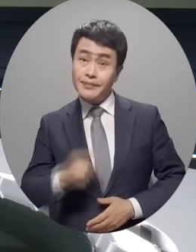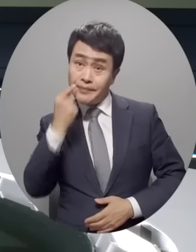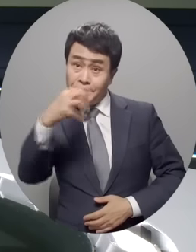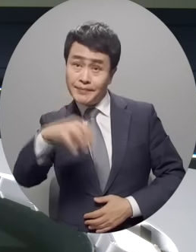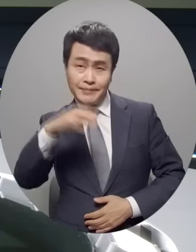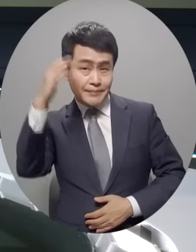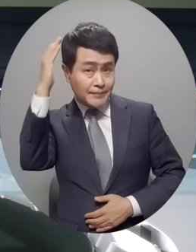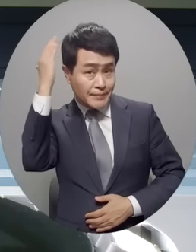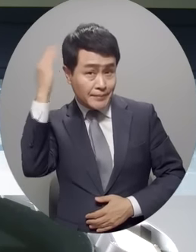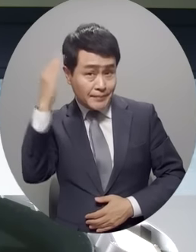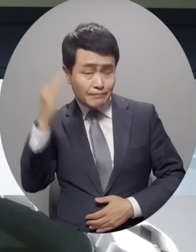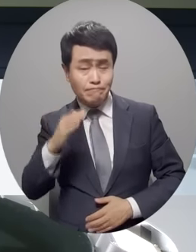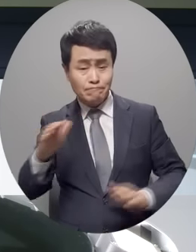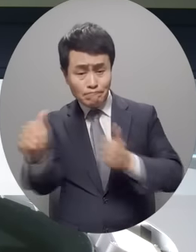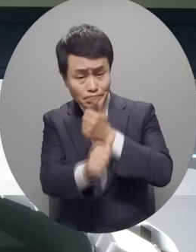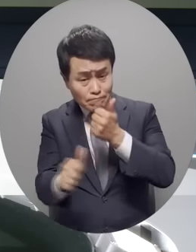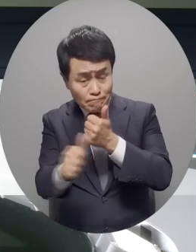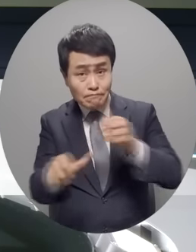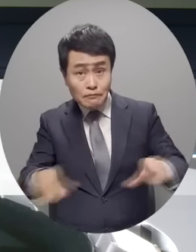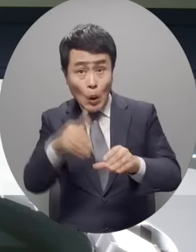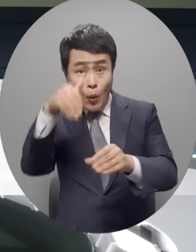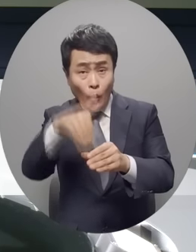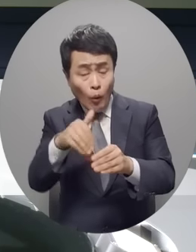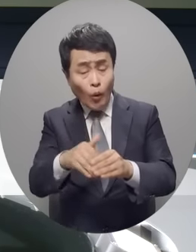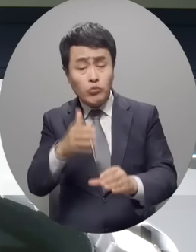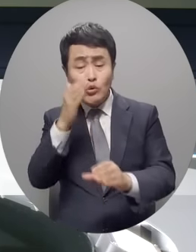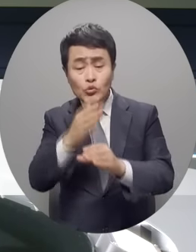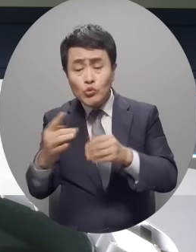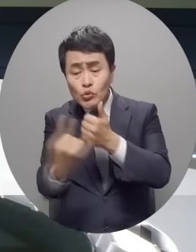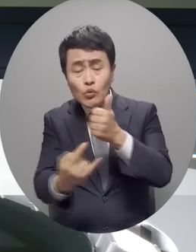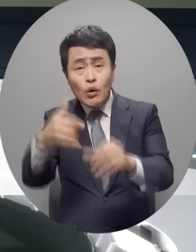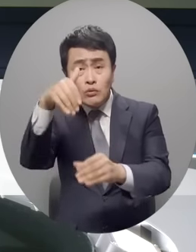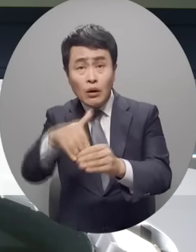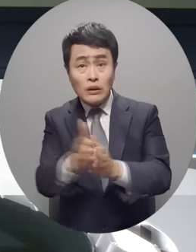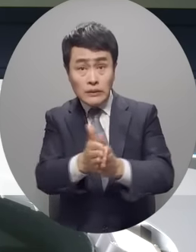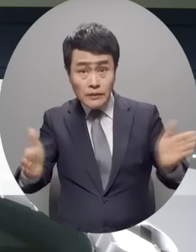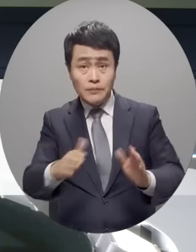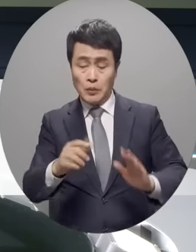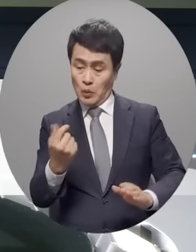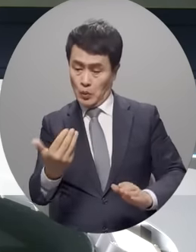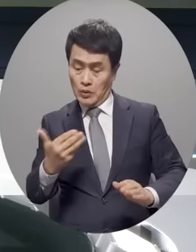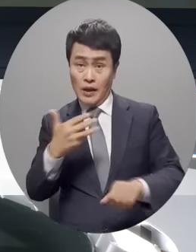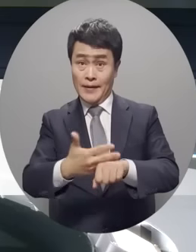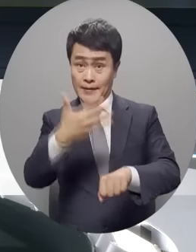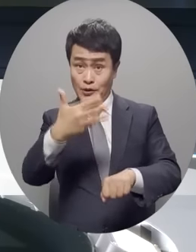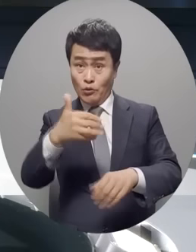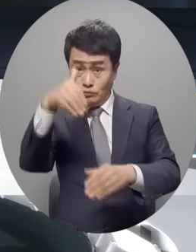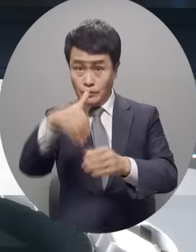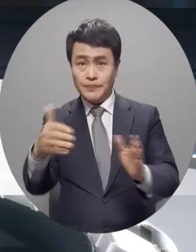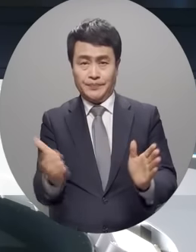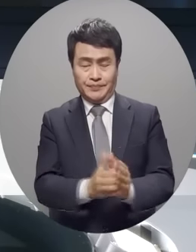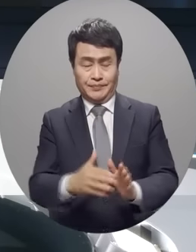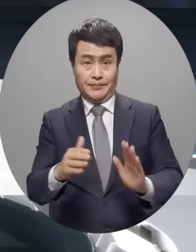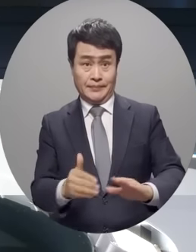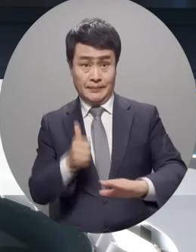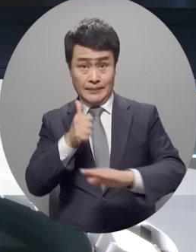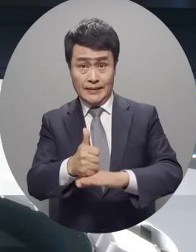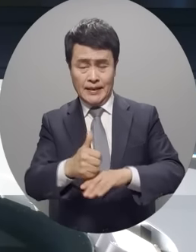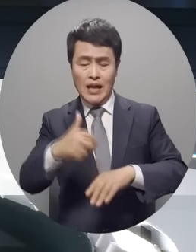일본에선 오늘 우리나라 총선에 해당하는 중의원 선거가 실시됐는데요. 조금 전 8시에 투표가 끝났고요. 이